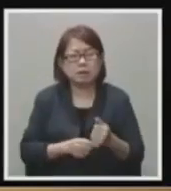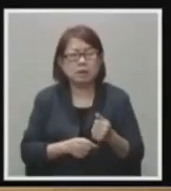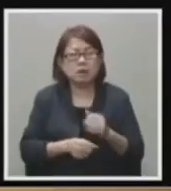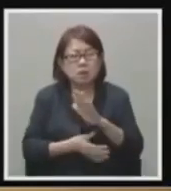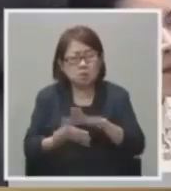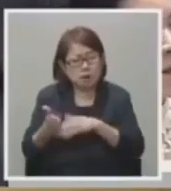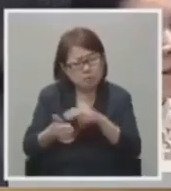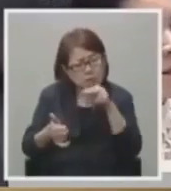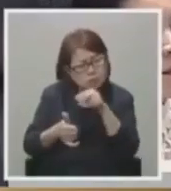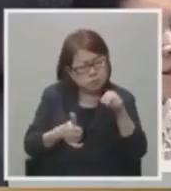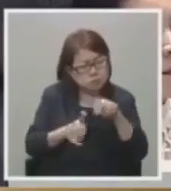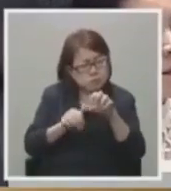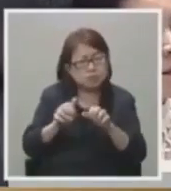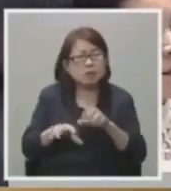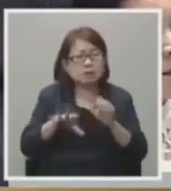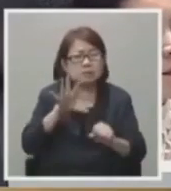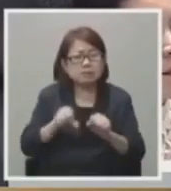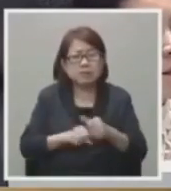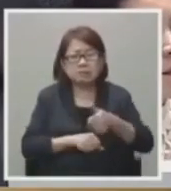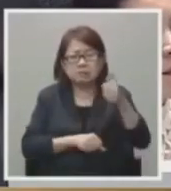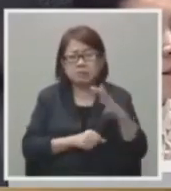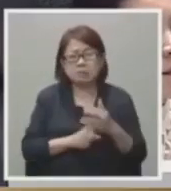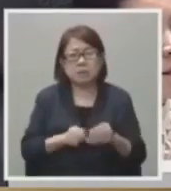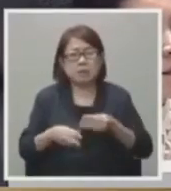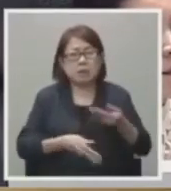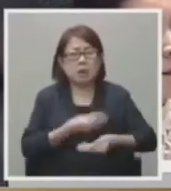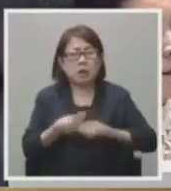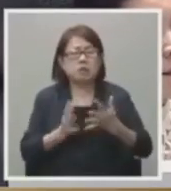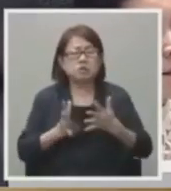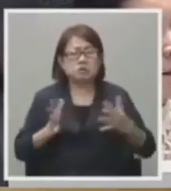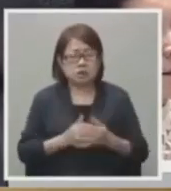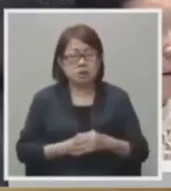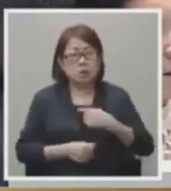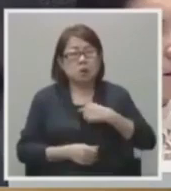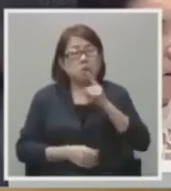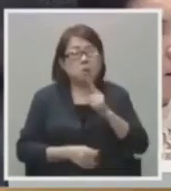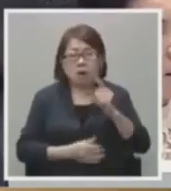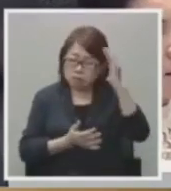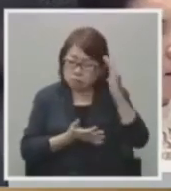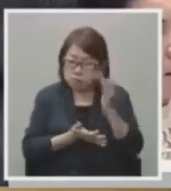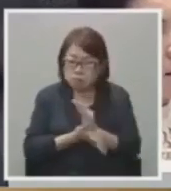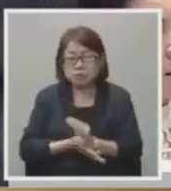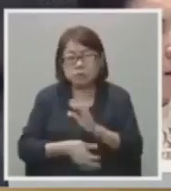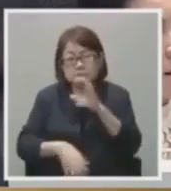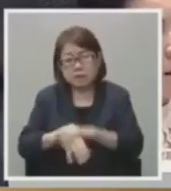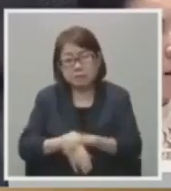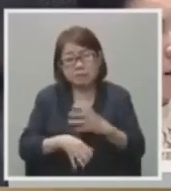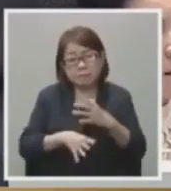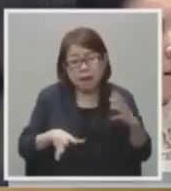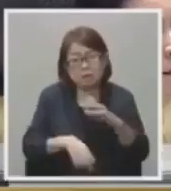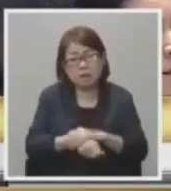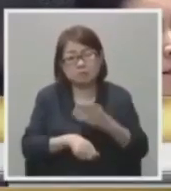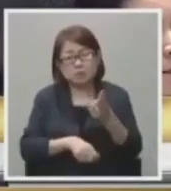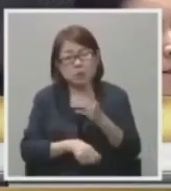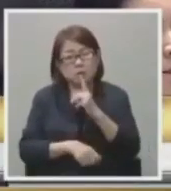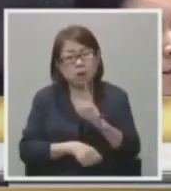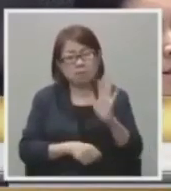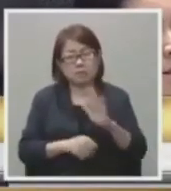งครับมันถึงมากขึ้นผมไม่ได้โทษเจ้าหน้าที่ว่าจับมากขึ้นหรือไม่มากขึ้นอ่ะวันนี้เนี่ย